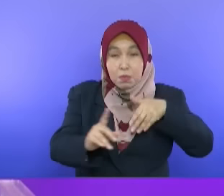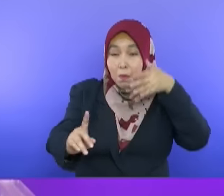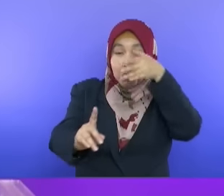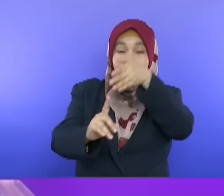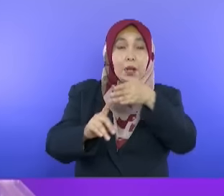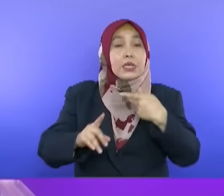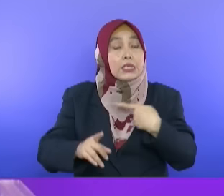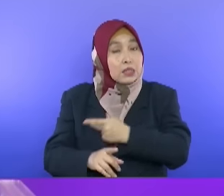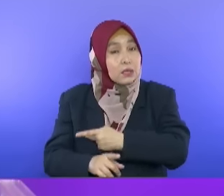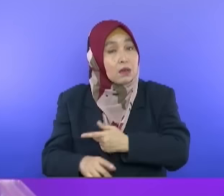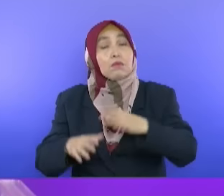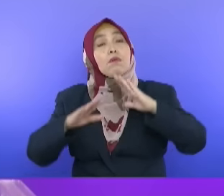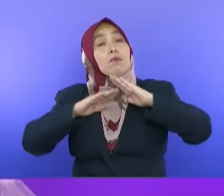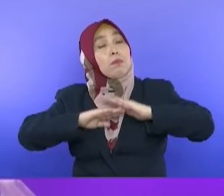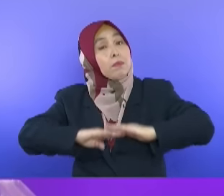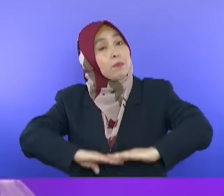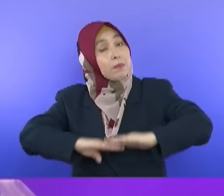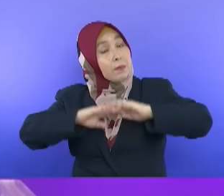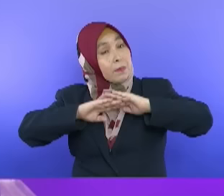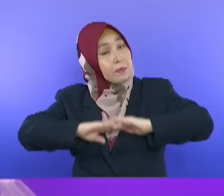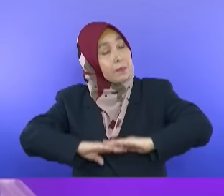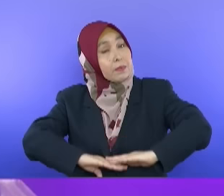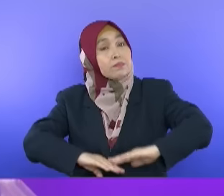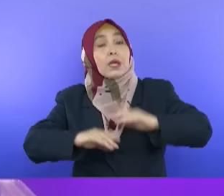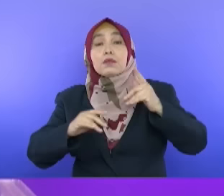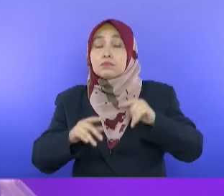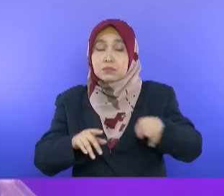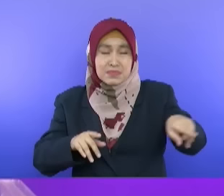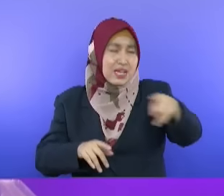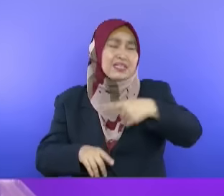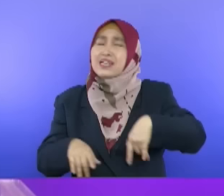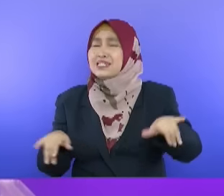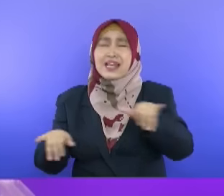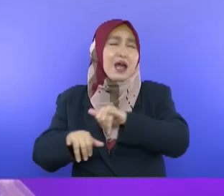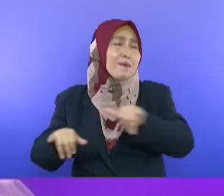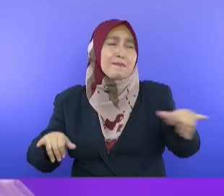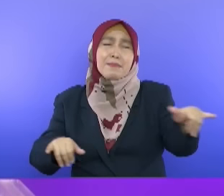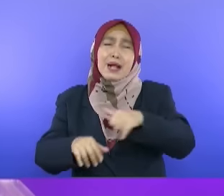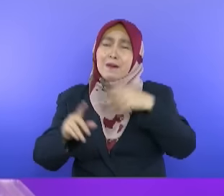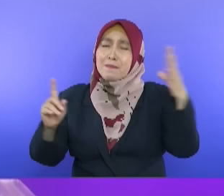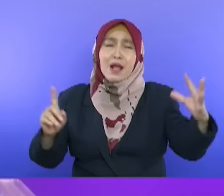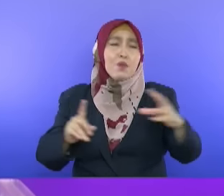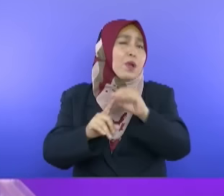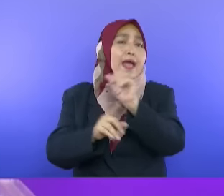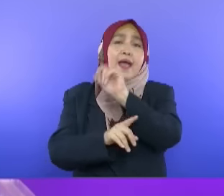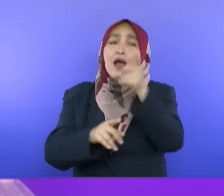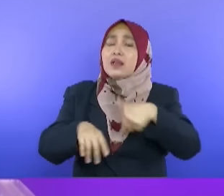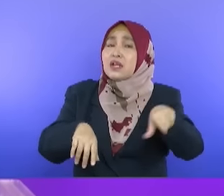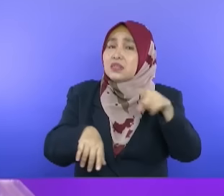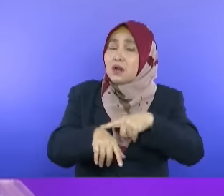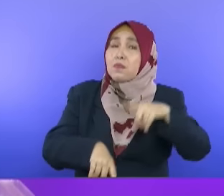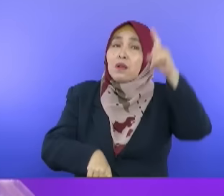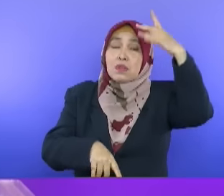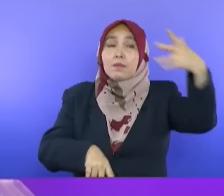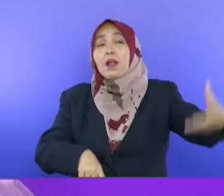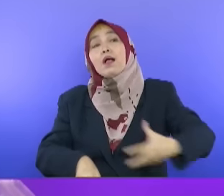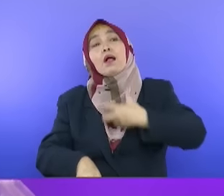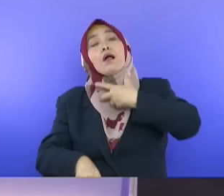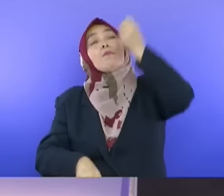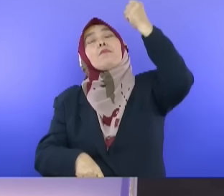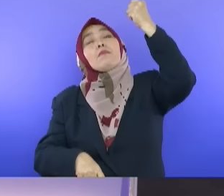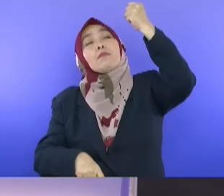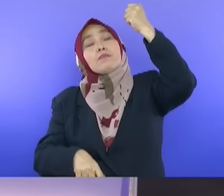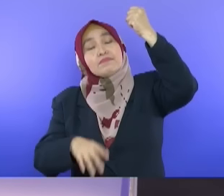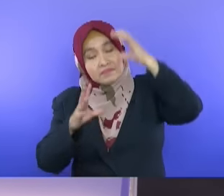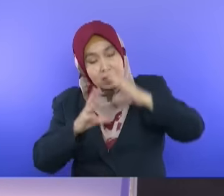kita sebagainya sebenarnya juga adalah seperti itu juga makhluk yang bila bila saja Allah cabut saja habis